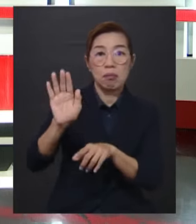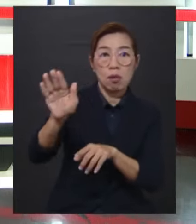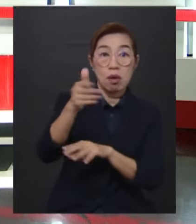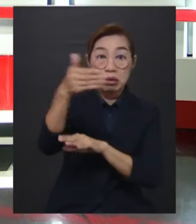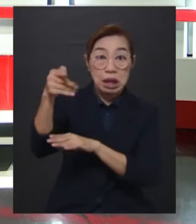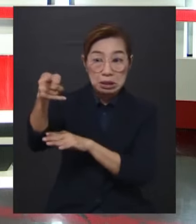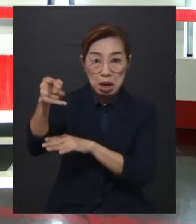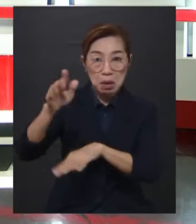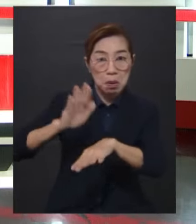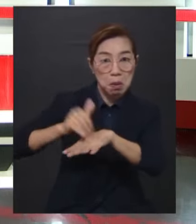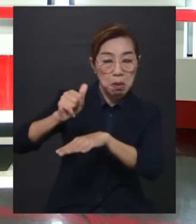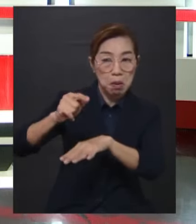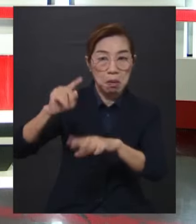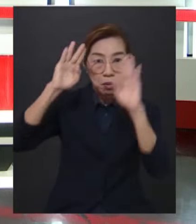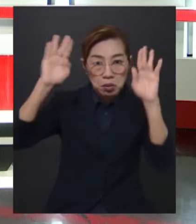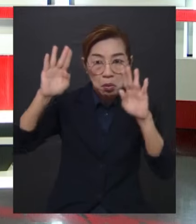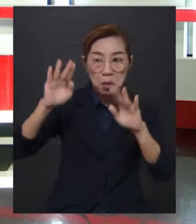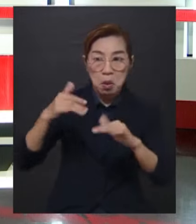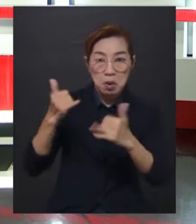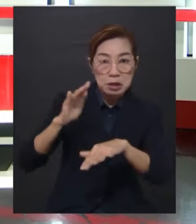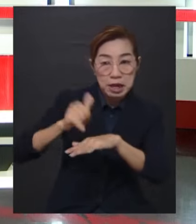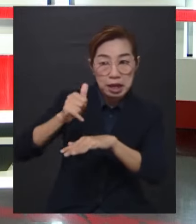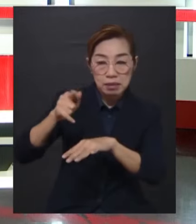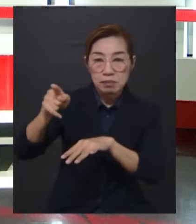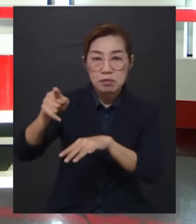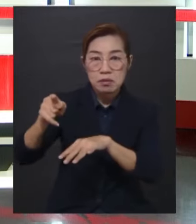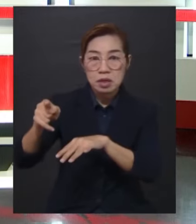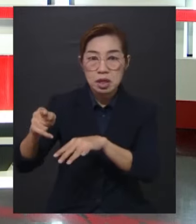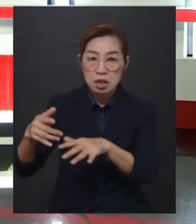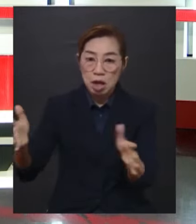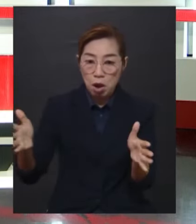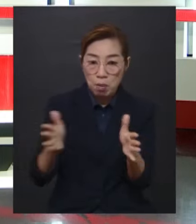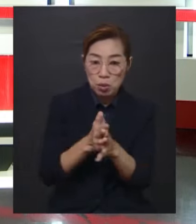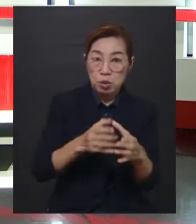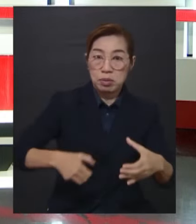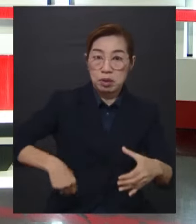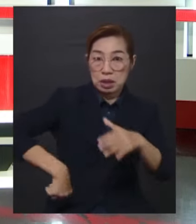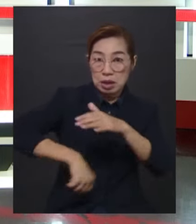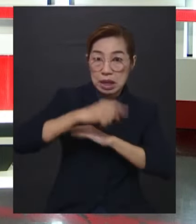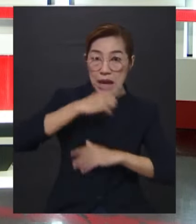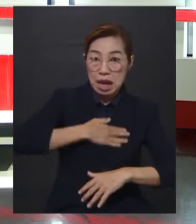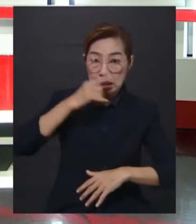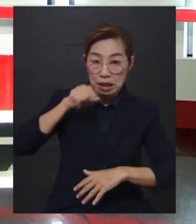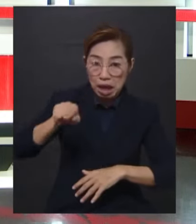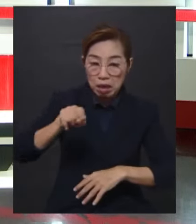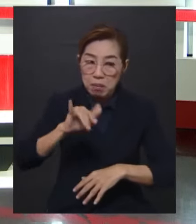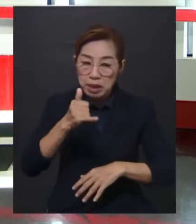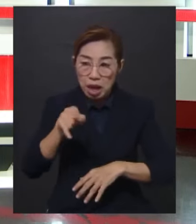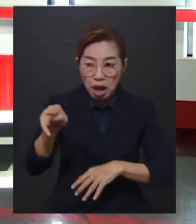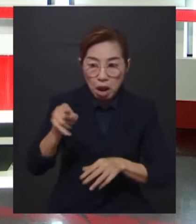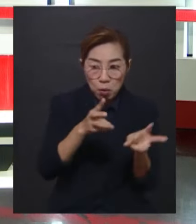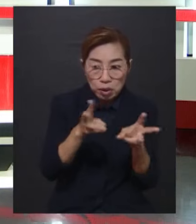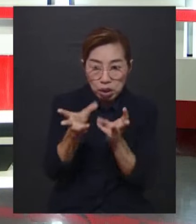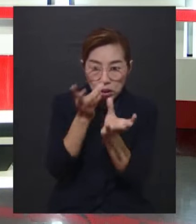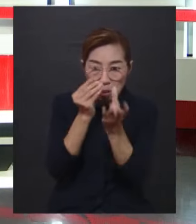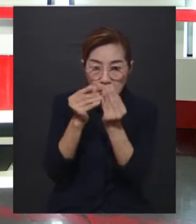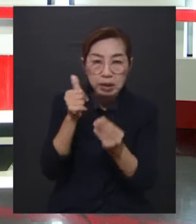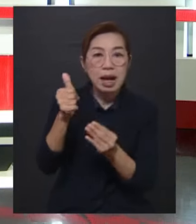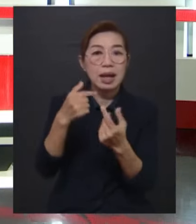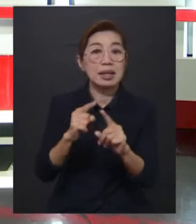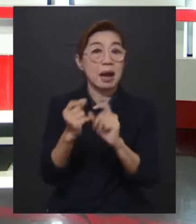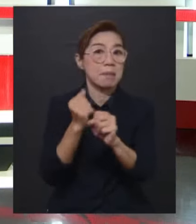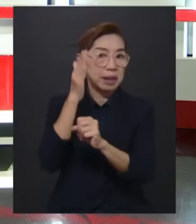ติที่เขามีฝีเท้าดีๆอะไรทำนองนี้ดังนั้นก็เป็นแนวทางแต่ละสโมสรว่ากันไปเพียงแต่ว่าฤดูกาลหน้าน่าจะสนุก ถูกต้อง เพราะว่า